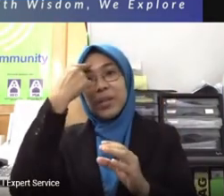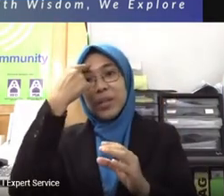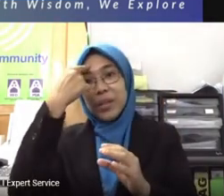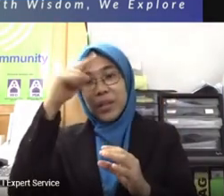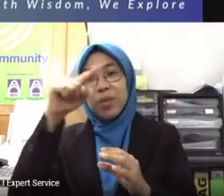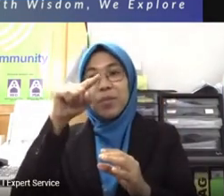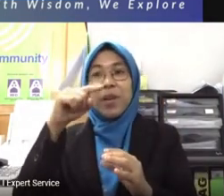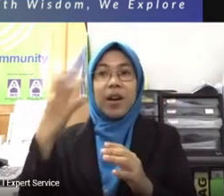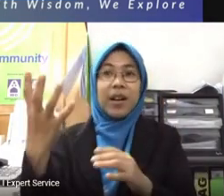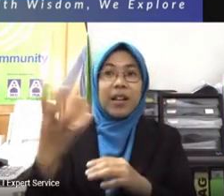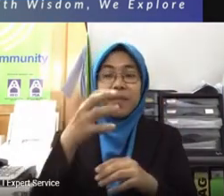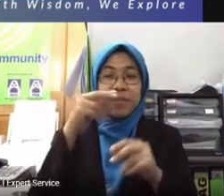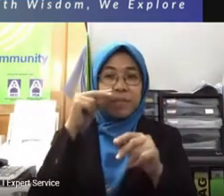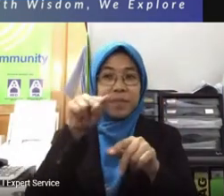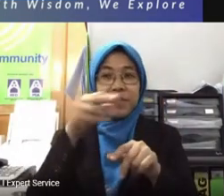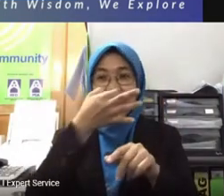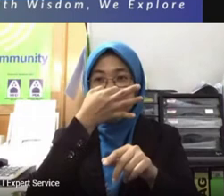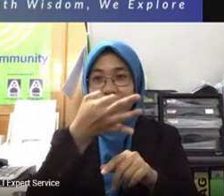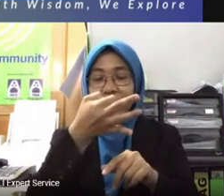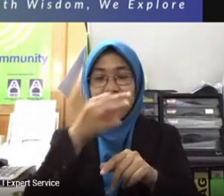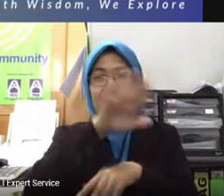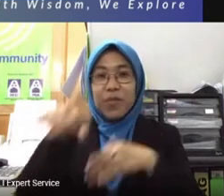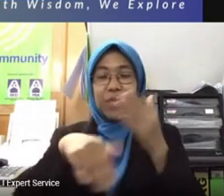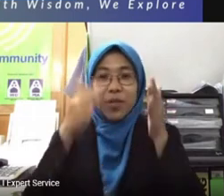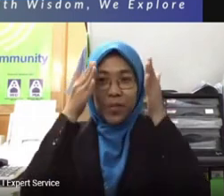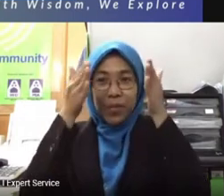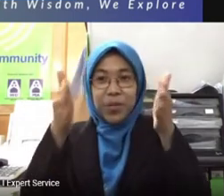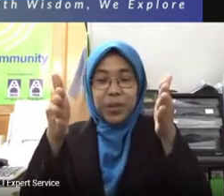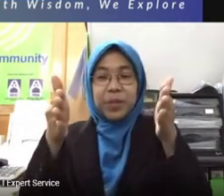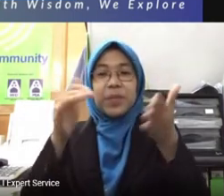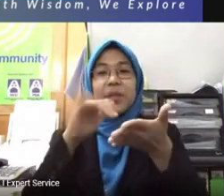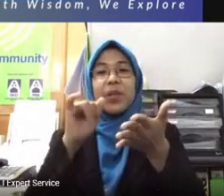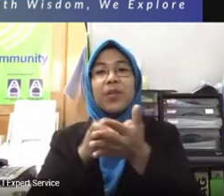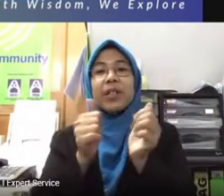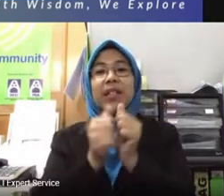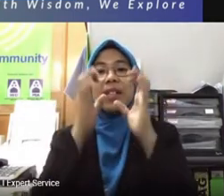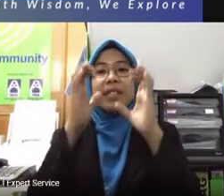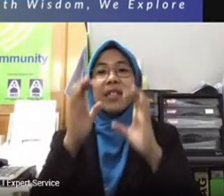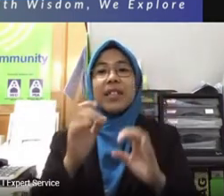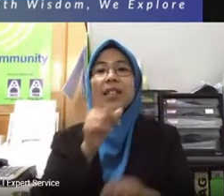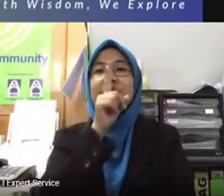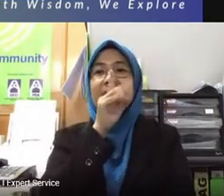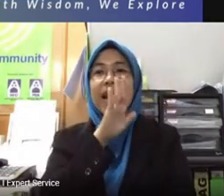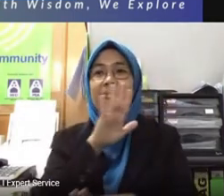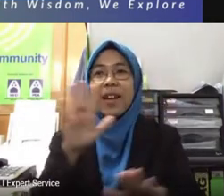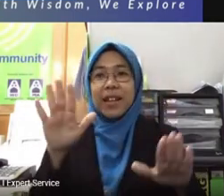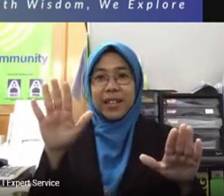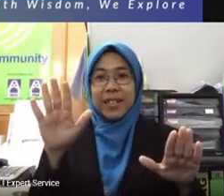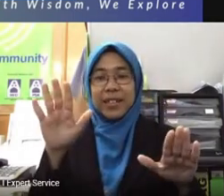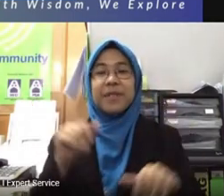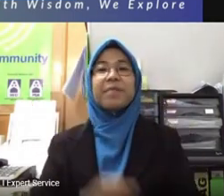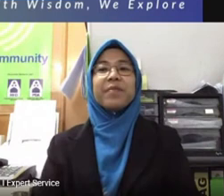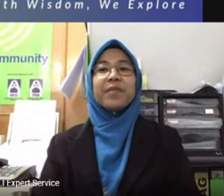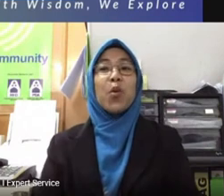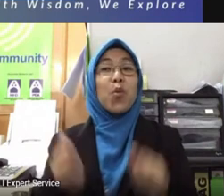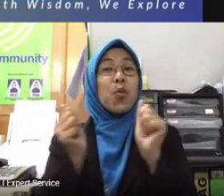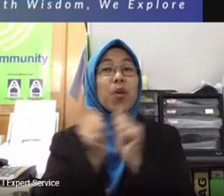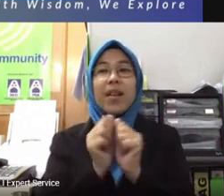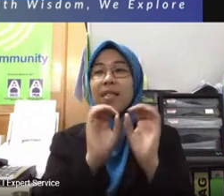nak grab ataupun tarik perhatian audience adalah dengan silent with purpose. Itu